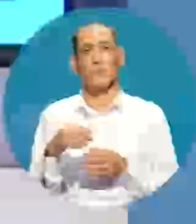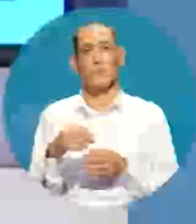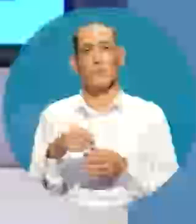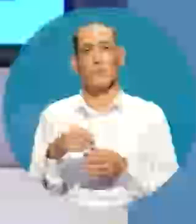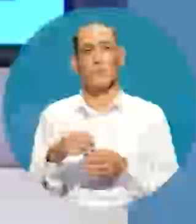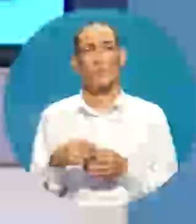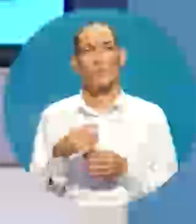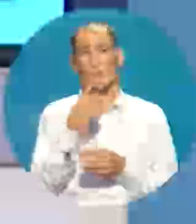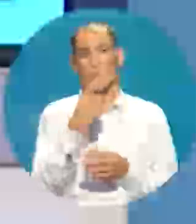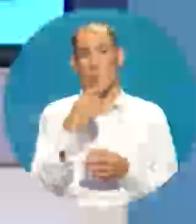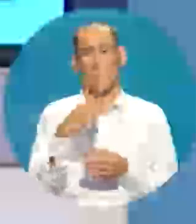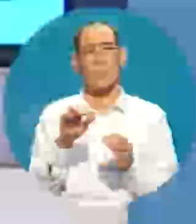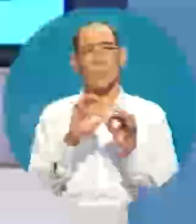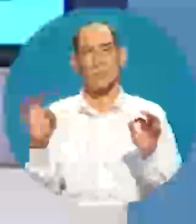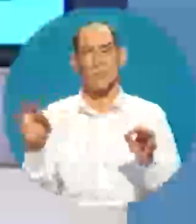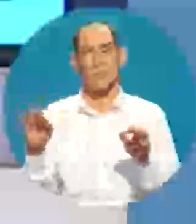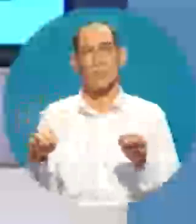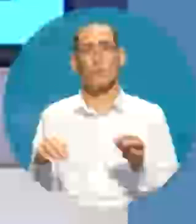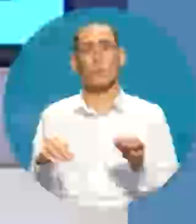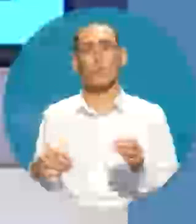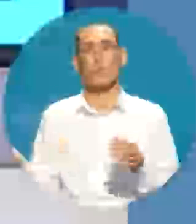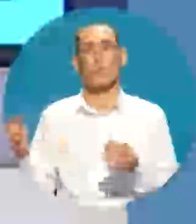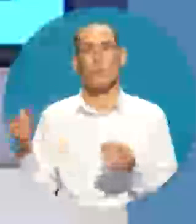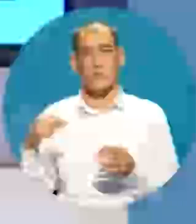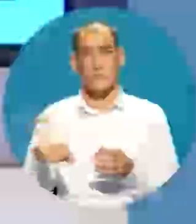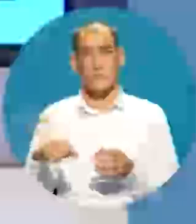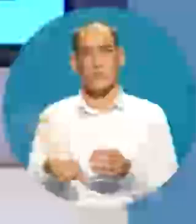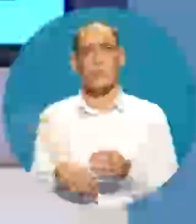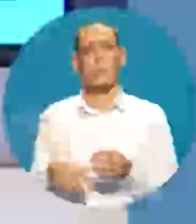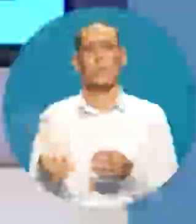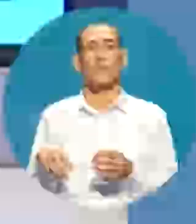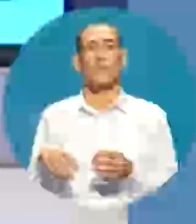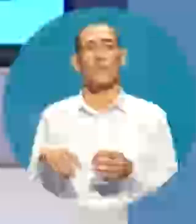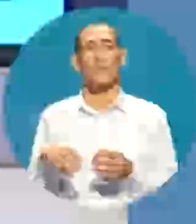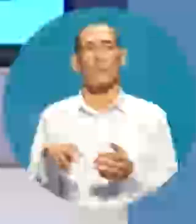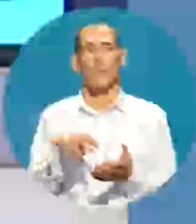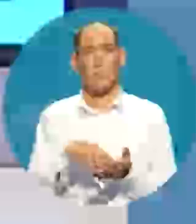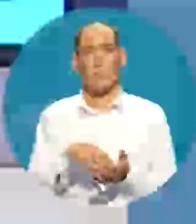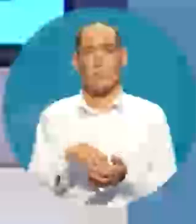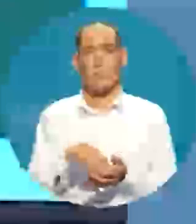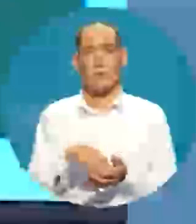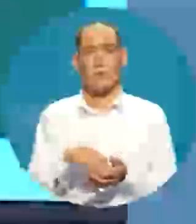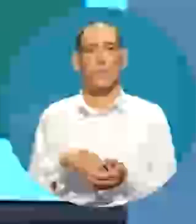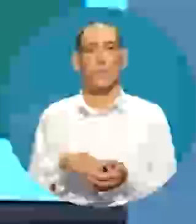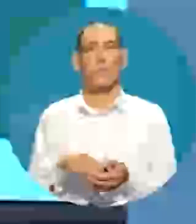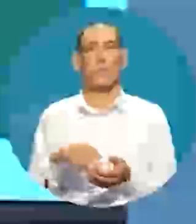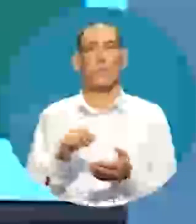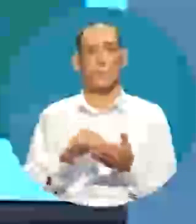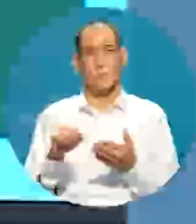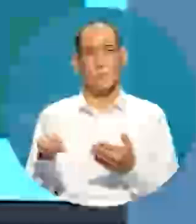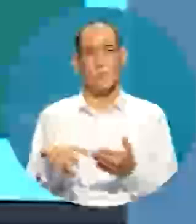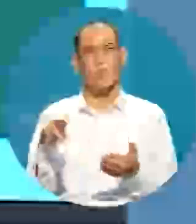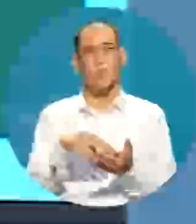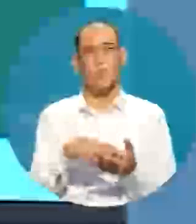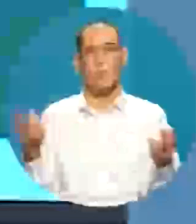Ekinşi jürgizilgen, şetinde jürgizilgen bu kızıl sızık. Kızıl sızıkka kelgende tokta, ısı jerde